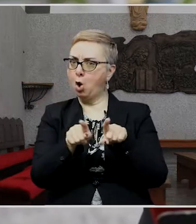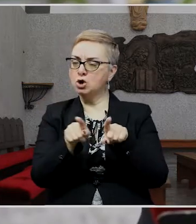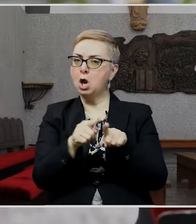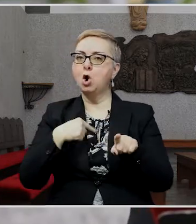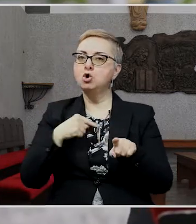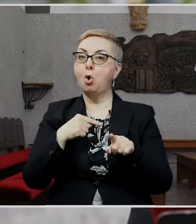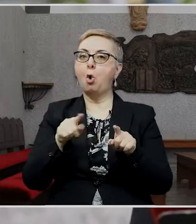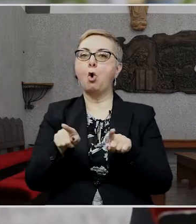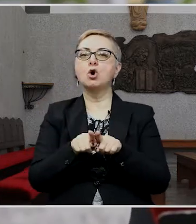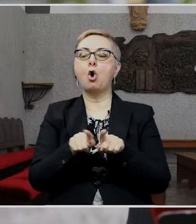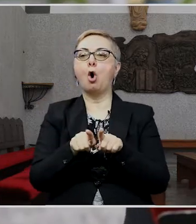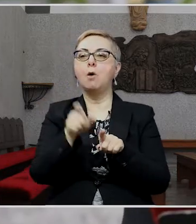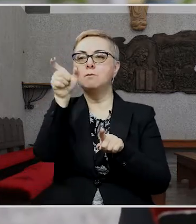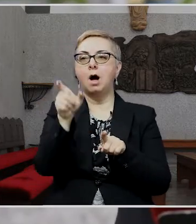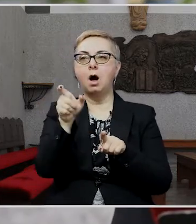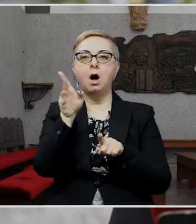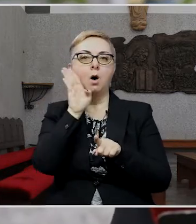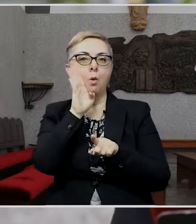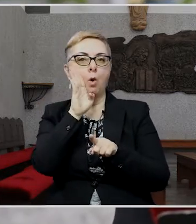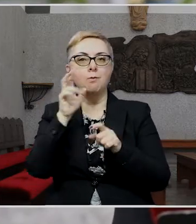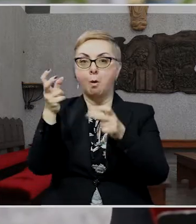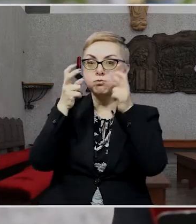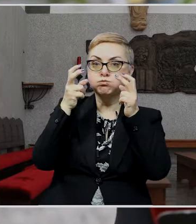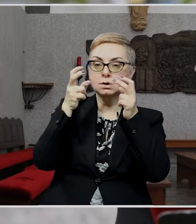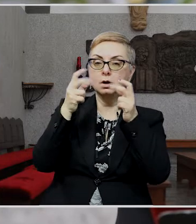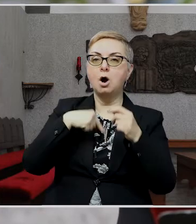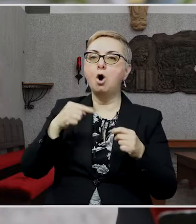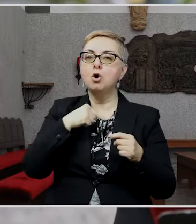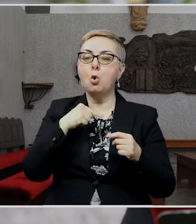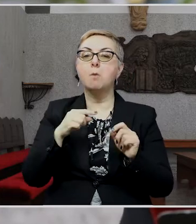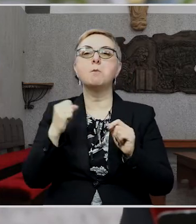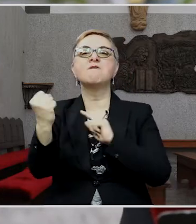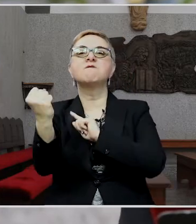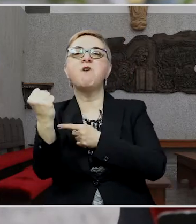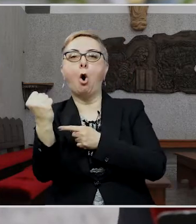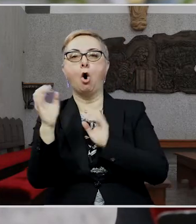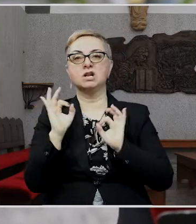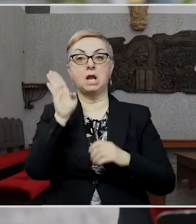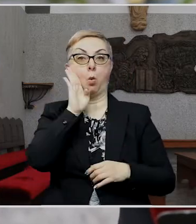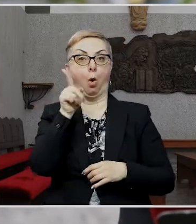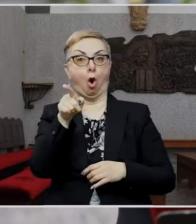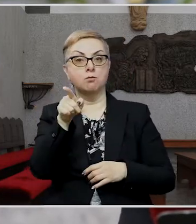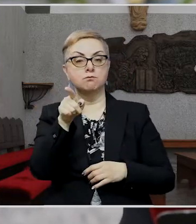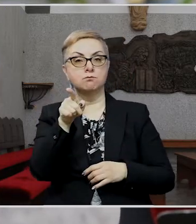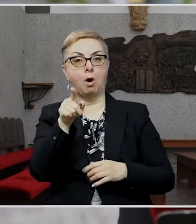rimaniamo colpiti e un uomo forte ma allo stesso tempo debole e un uomo che ha